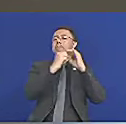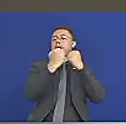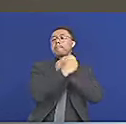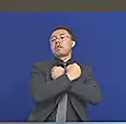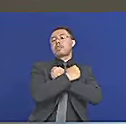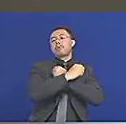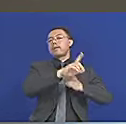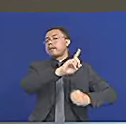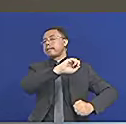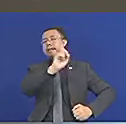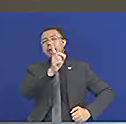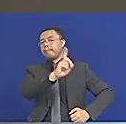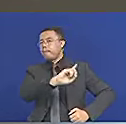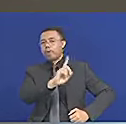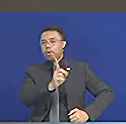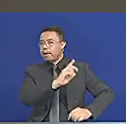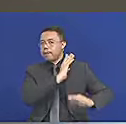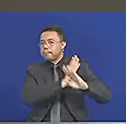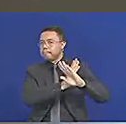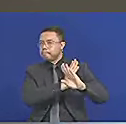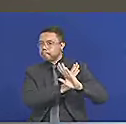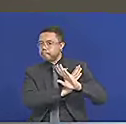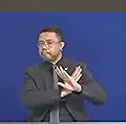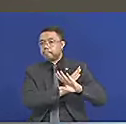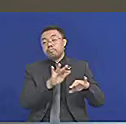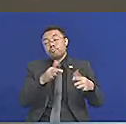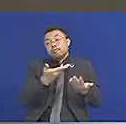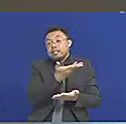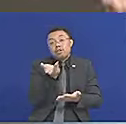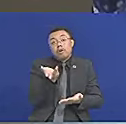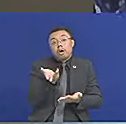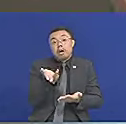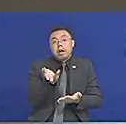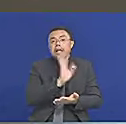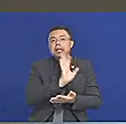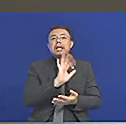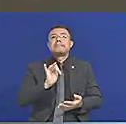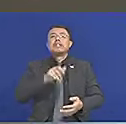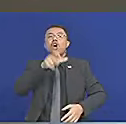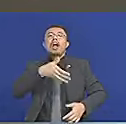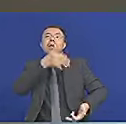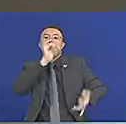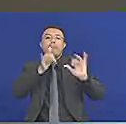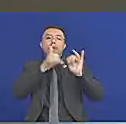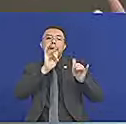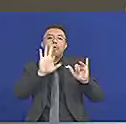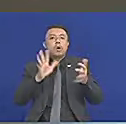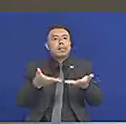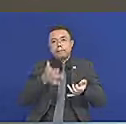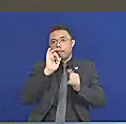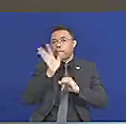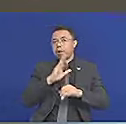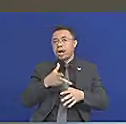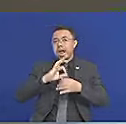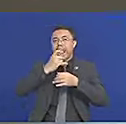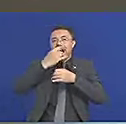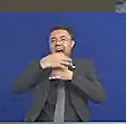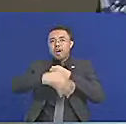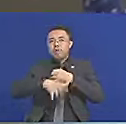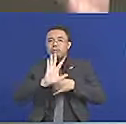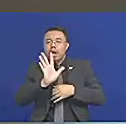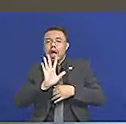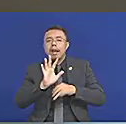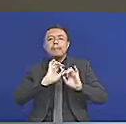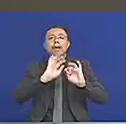terlarang. Ya mungkin saudara tidak bejat seperti pemabuk, tapi mabuknya bukan mabuk anggur,